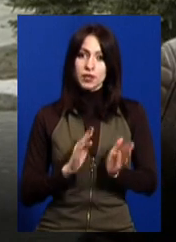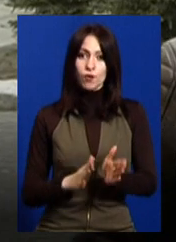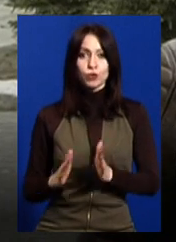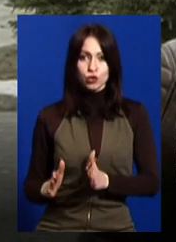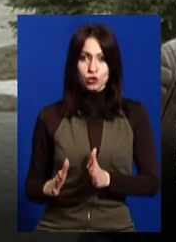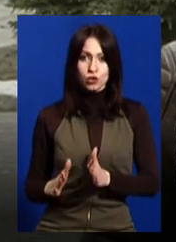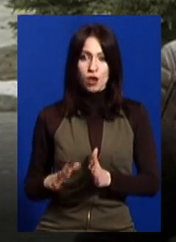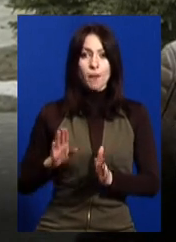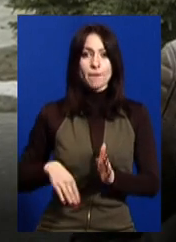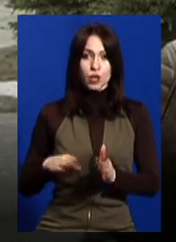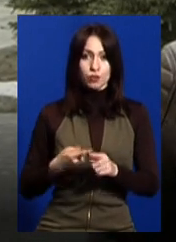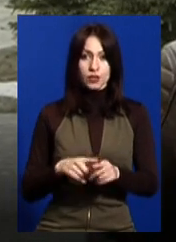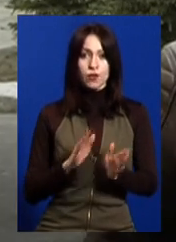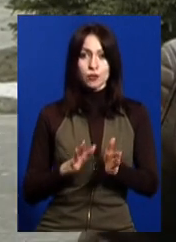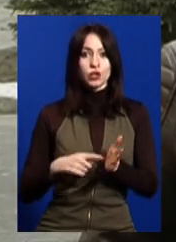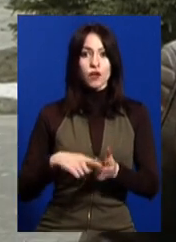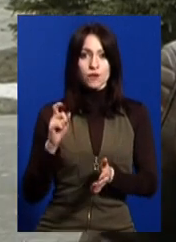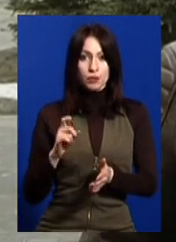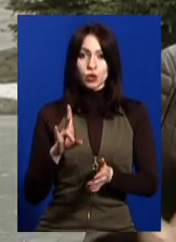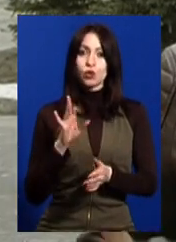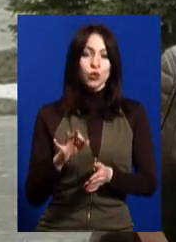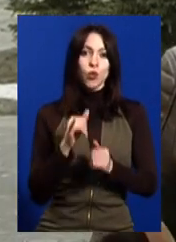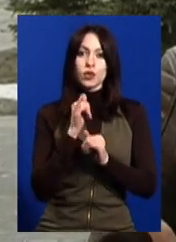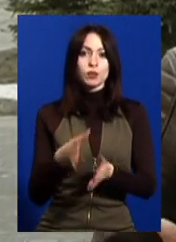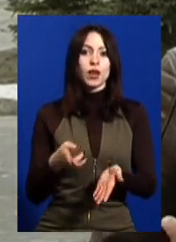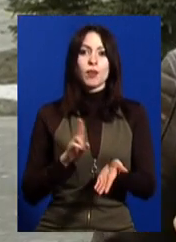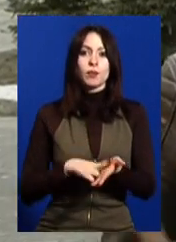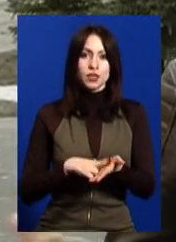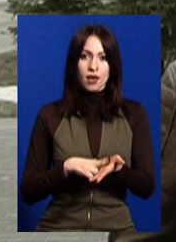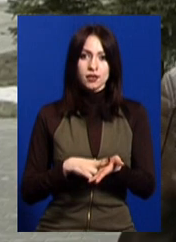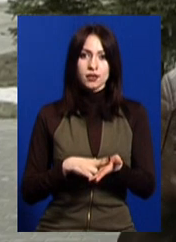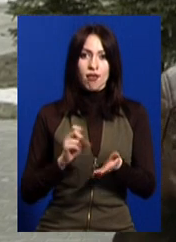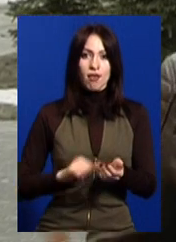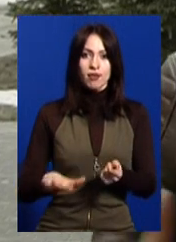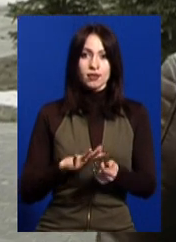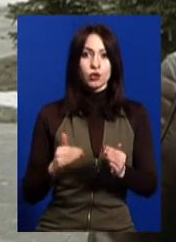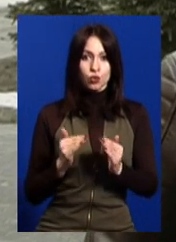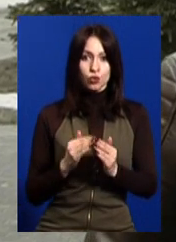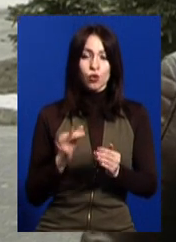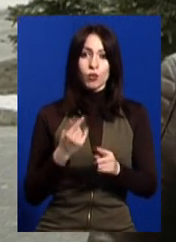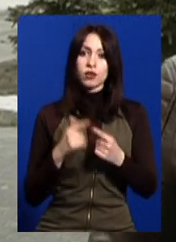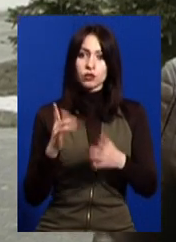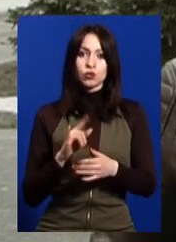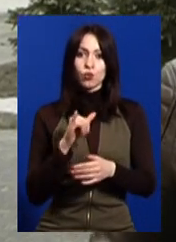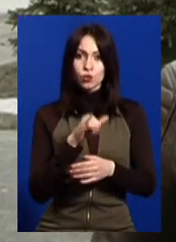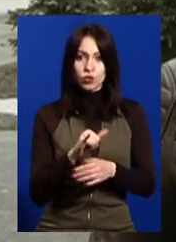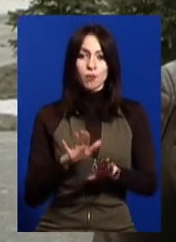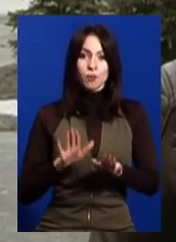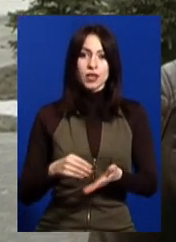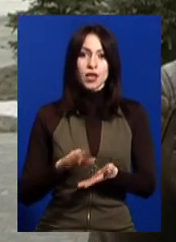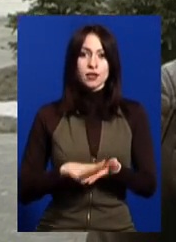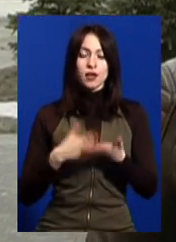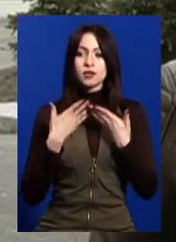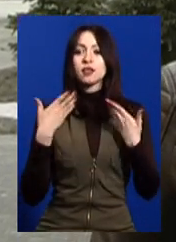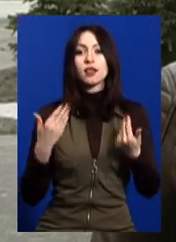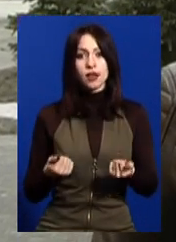гуртожитку, потім з цього гуртожитку виписались, але не змогли прописатись на території вдома і зазначають, що в них цього місця реєстрації